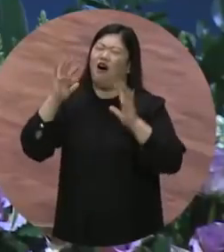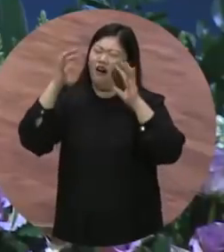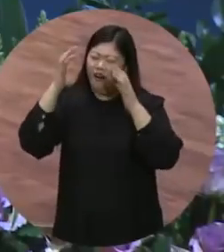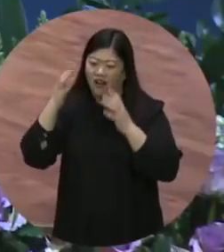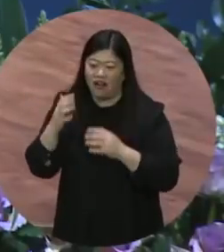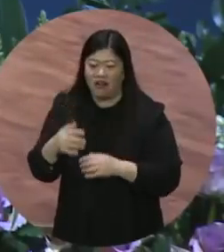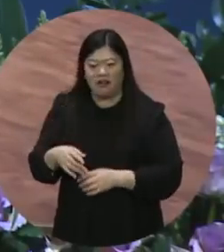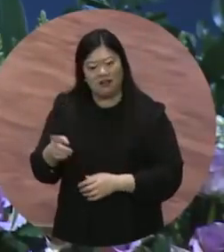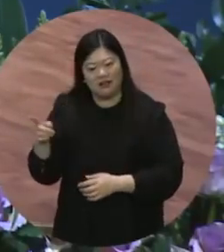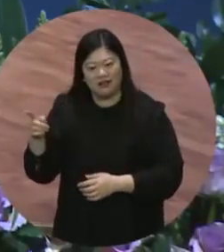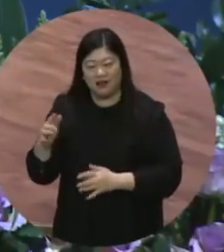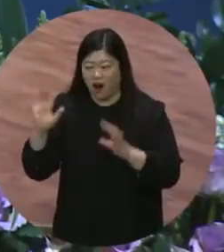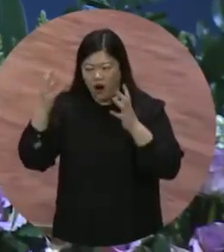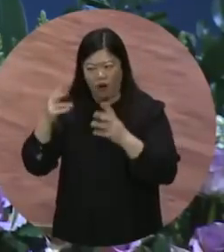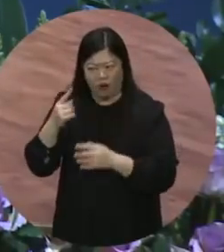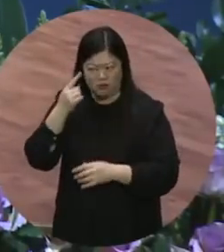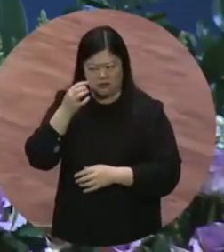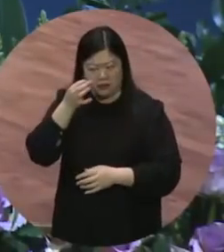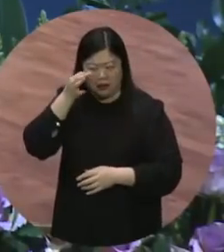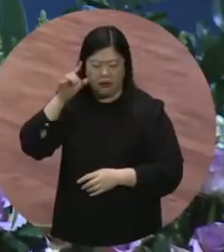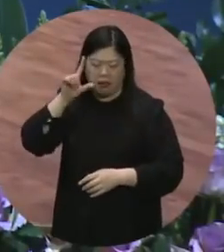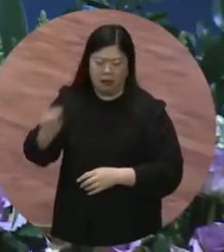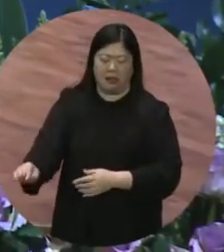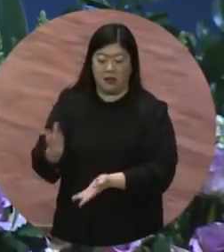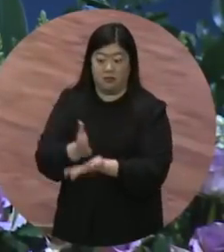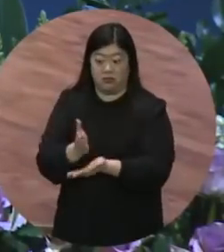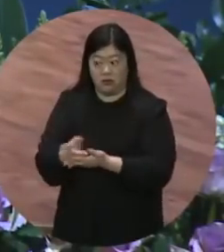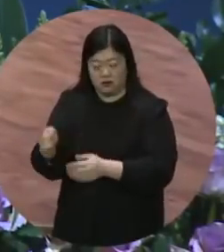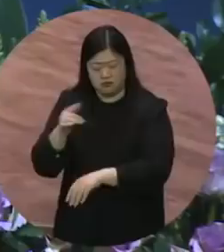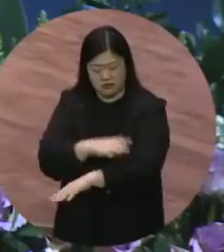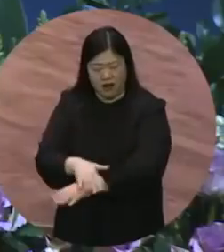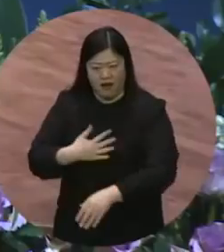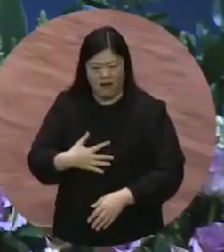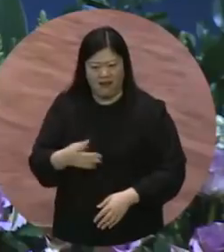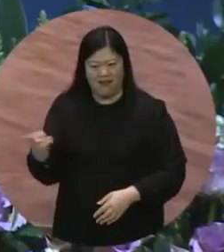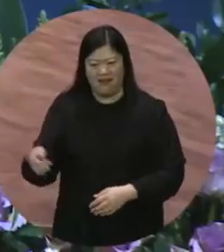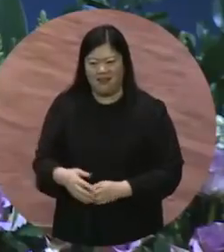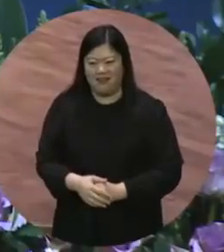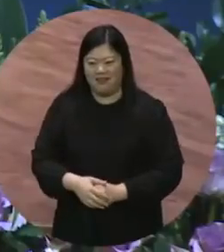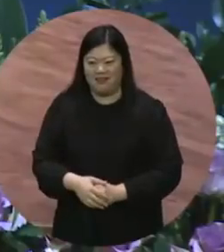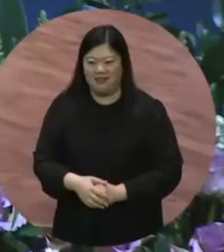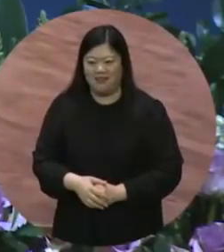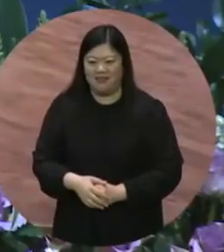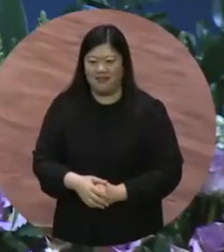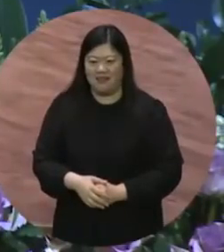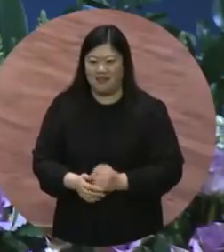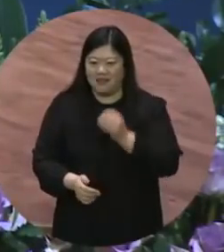그래, 이번 와이 페스티벌에 여러분들이 주인공 되셔야 돼요. 아니, 교회가, 장로님들이